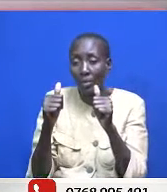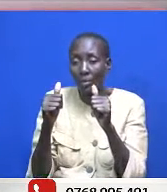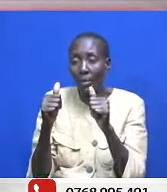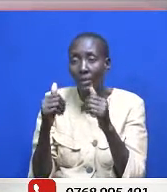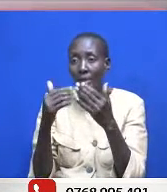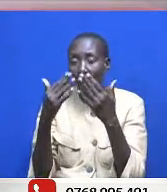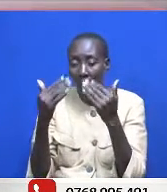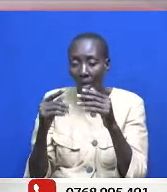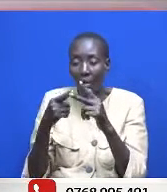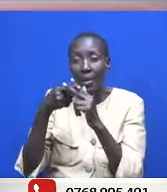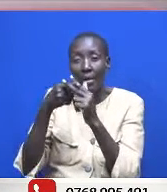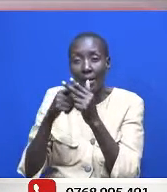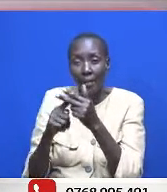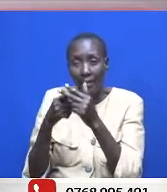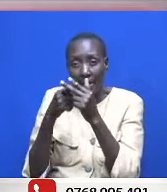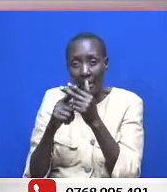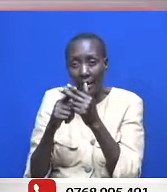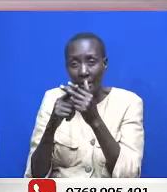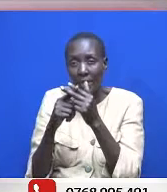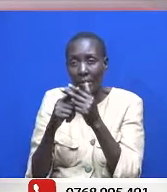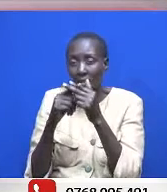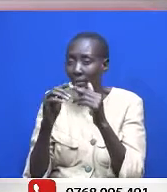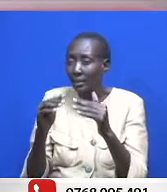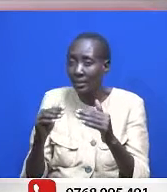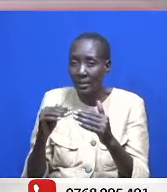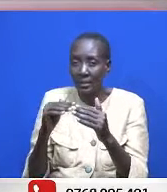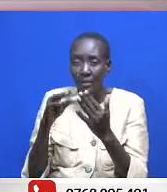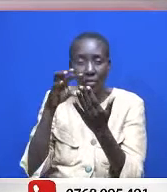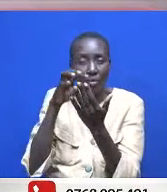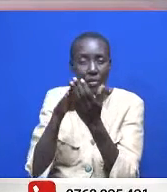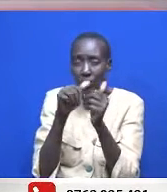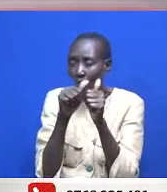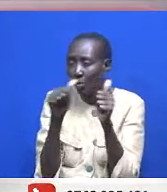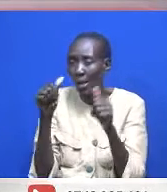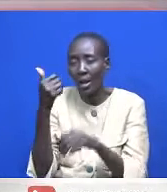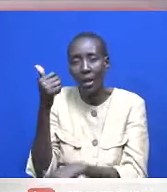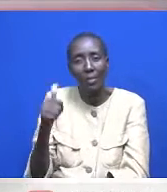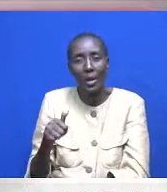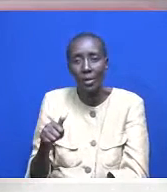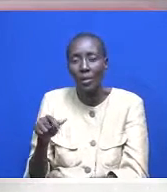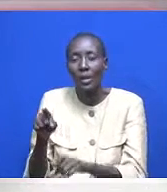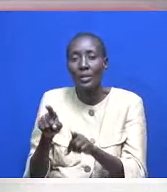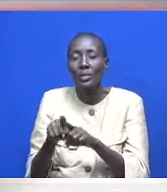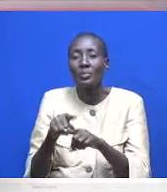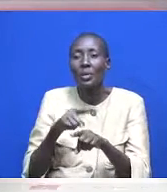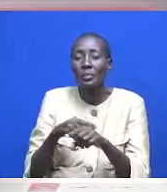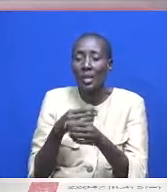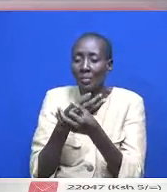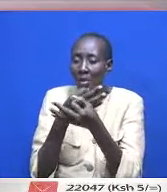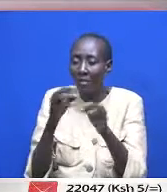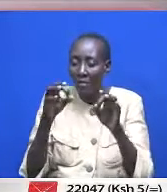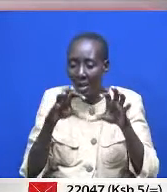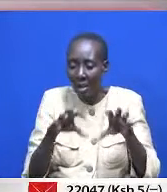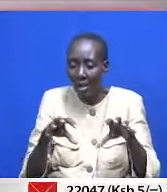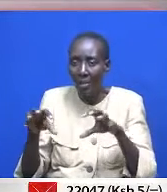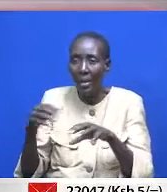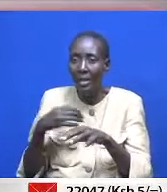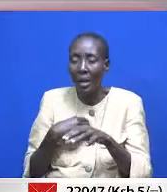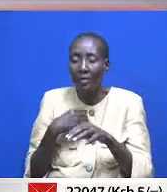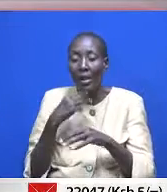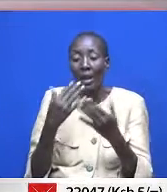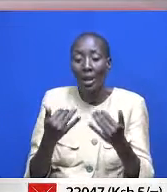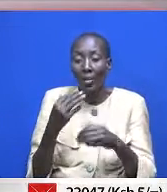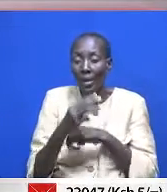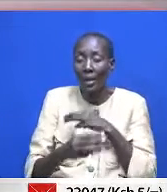ya viwanda tuko katika hali nzuri. Alafu pia unajua tukiwa soko huru hata saa hizi tuko katika dunia, kila